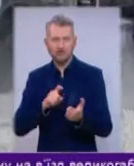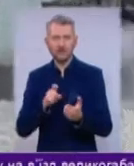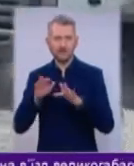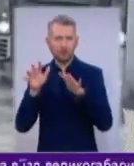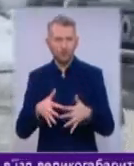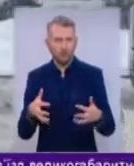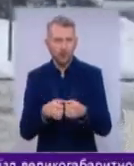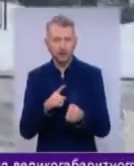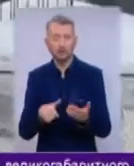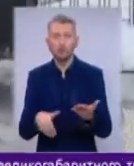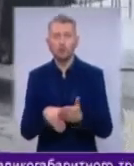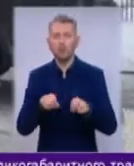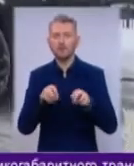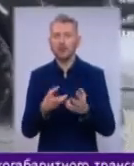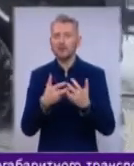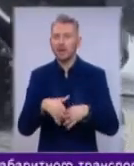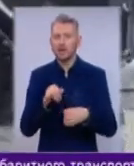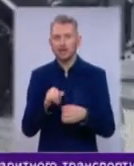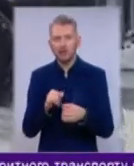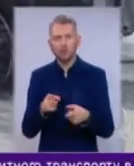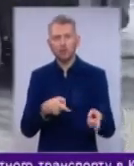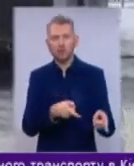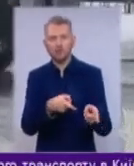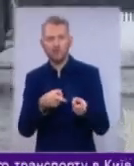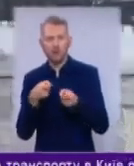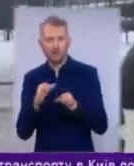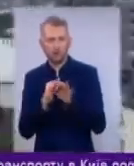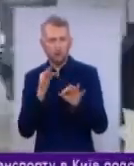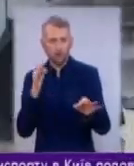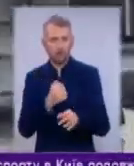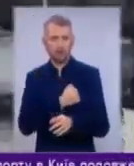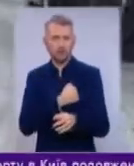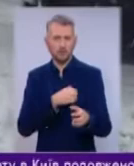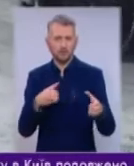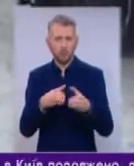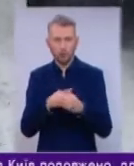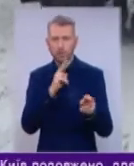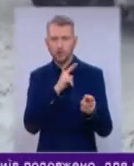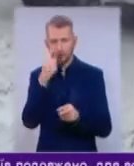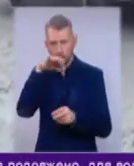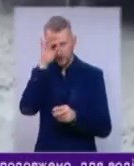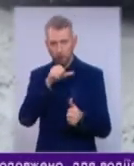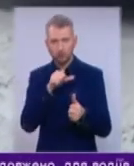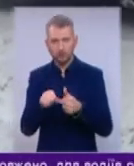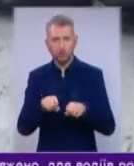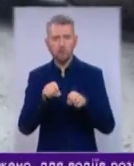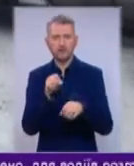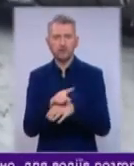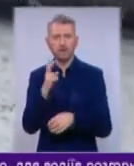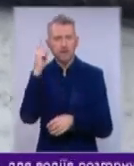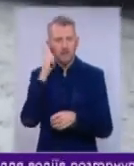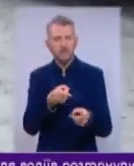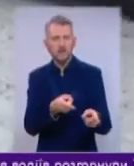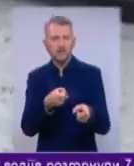пастки. За допомогою спецтехніки та буксирувальних тросів бійці полку патрульної поліції особливого призначення Києва витягають із